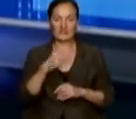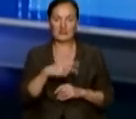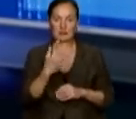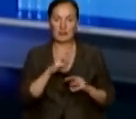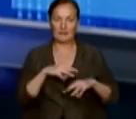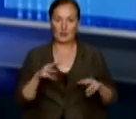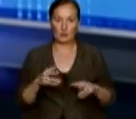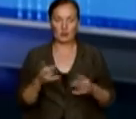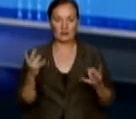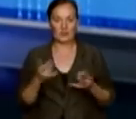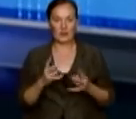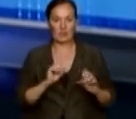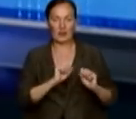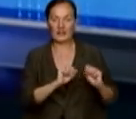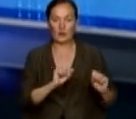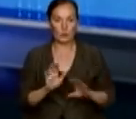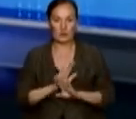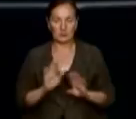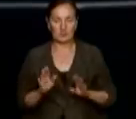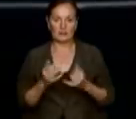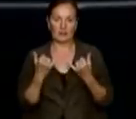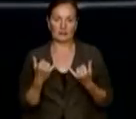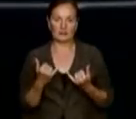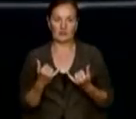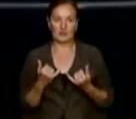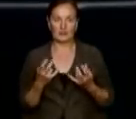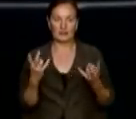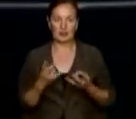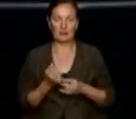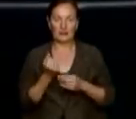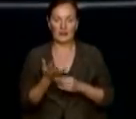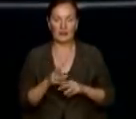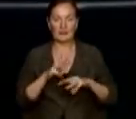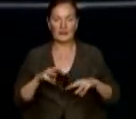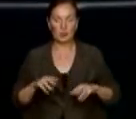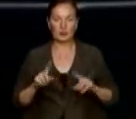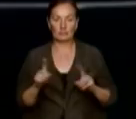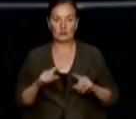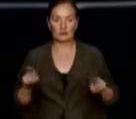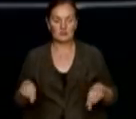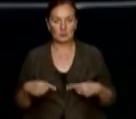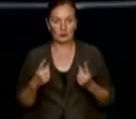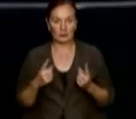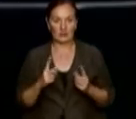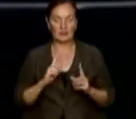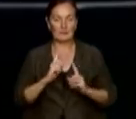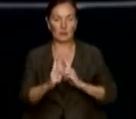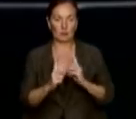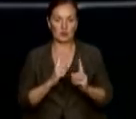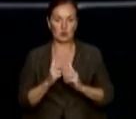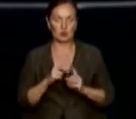ділянку неукріплену, а тепер, виходить, нам ще треба скільки? Я думаю, теж декілька мільйонів для того, щоб відновити проїзну дамбу